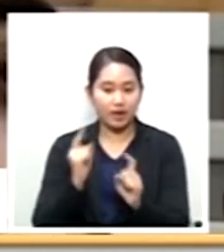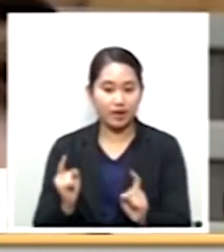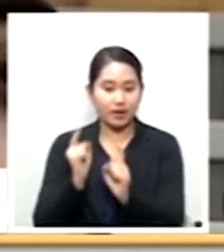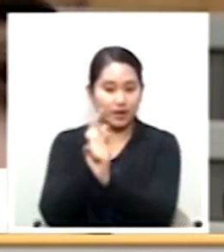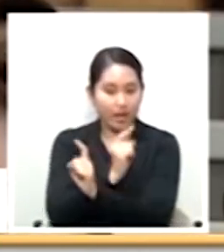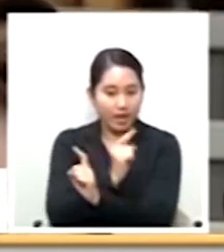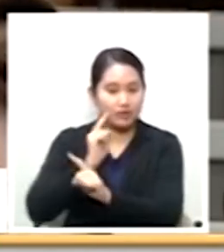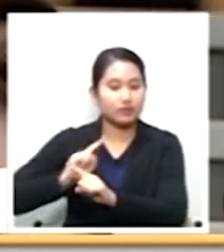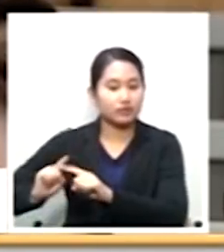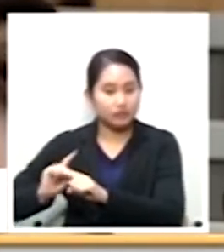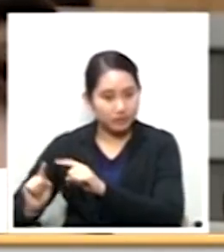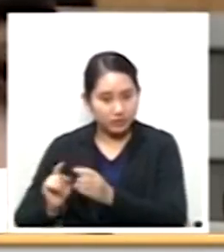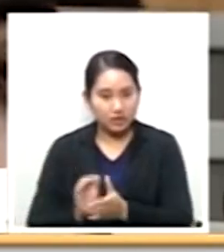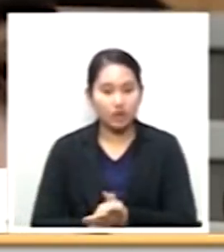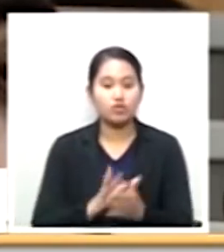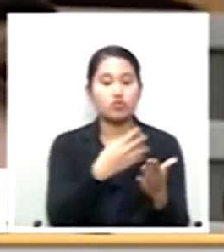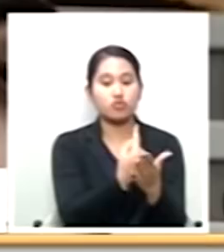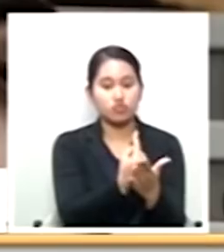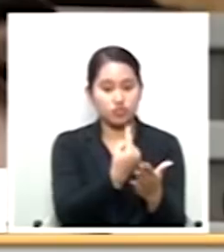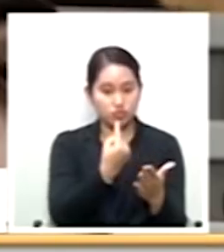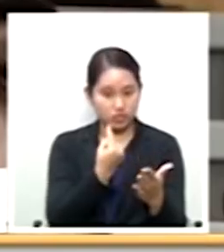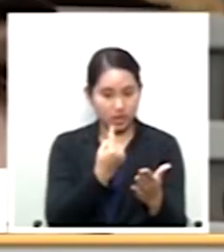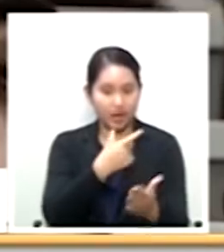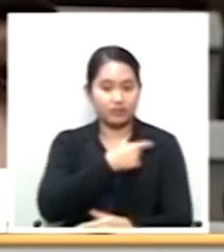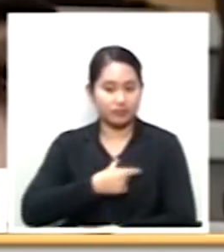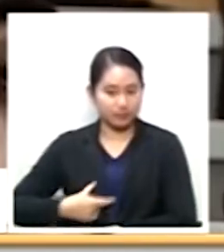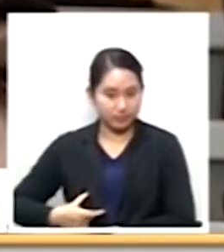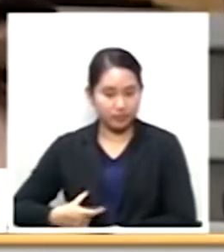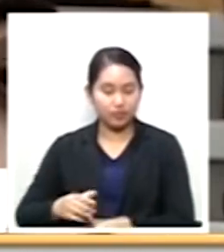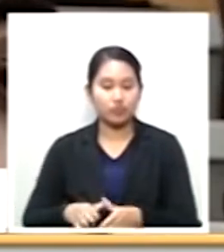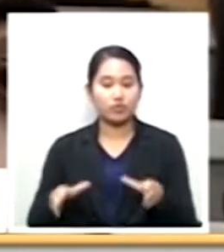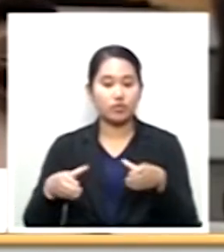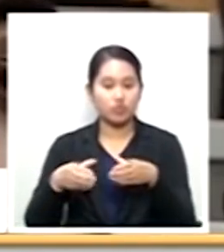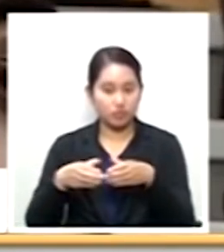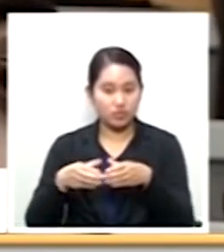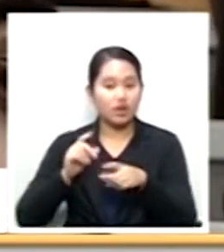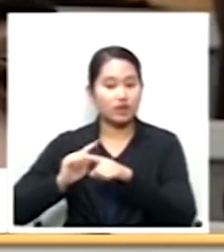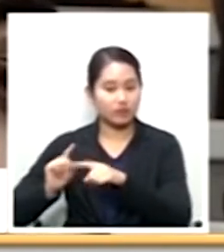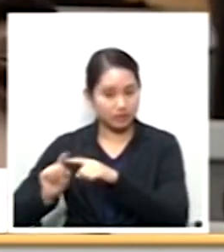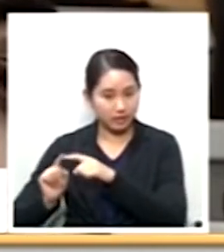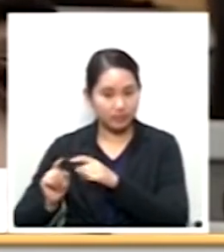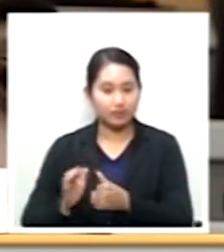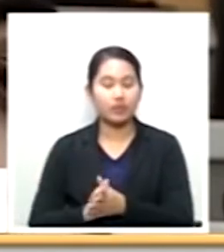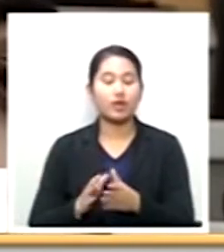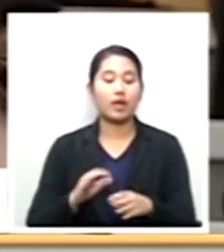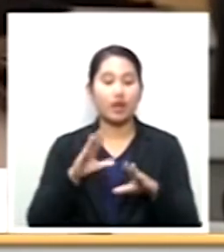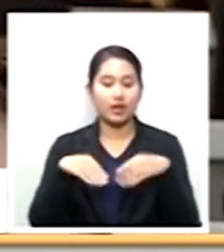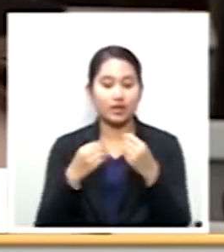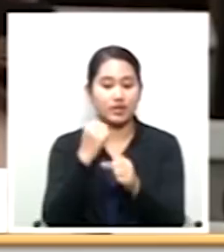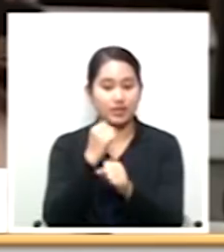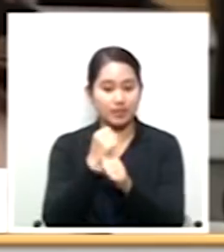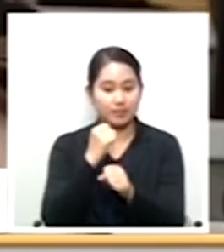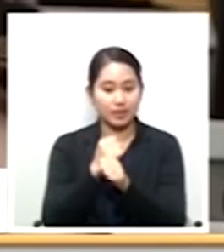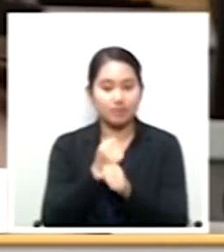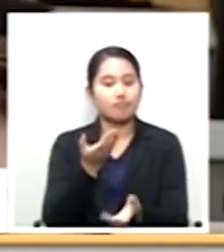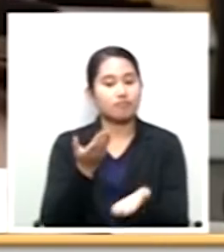วงศานุวงศ์ผู้แทนพระองค์และพระราชอาคันตุกะรวมทั้งให้การปฏิบัติภารกิจทั้งปวงตามพระราชอั